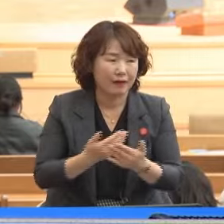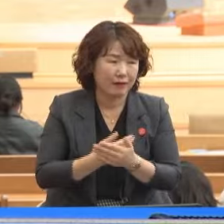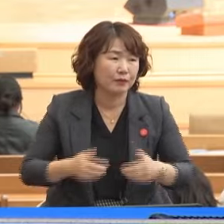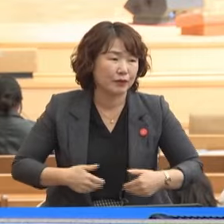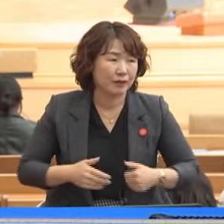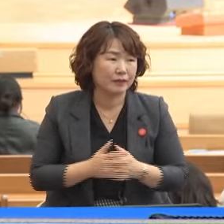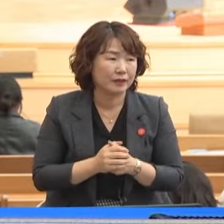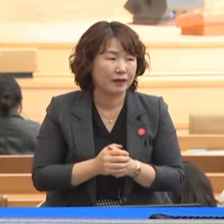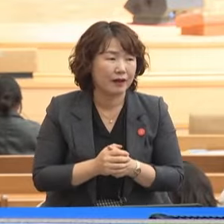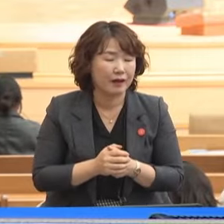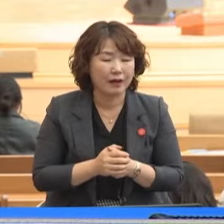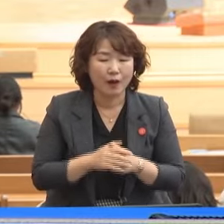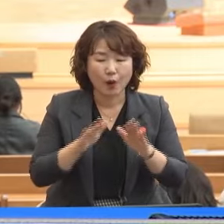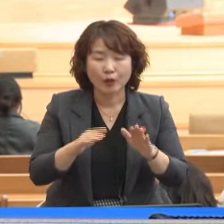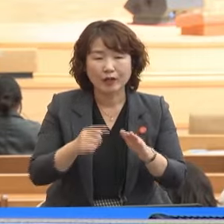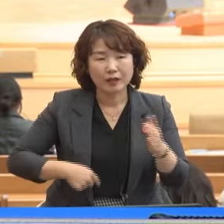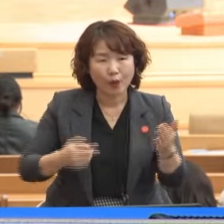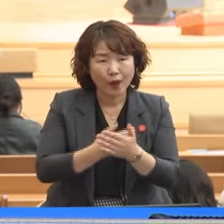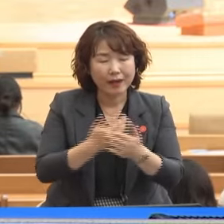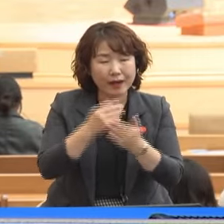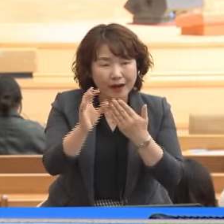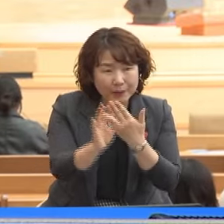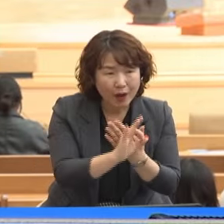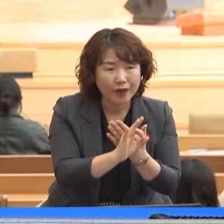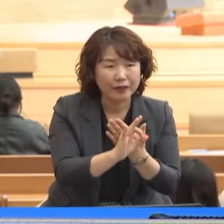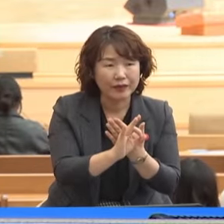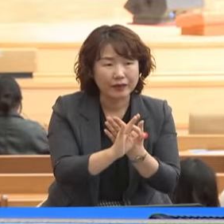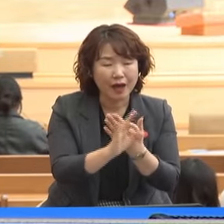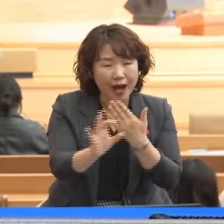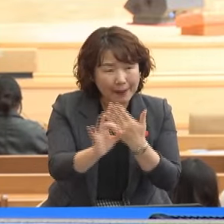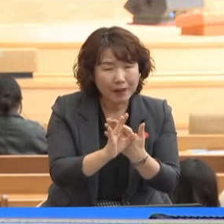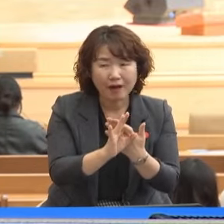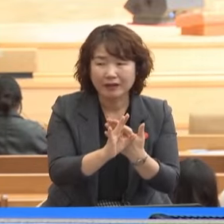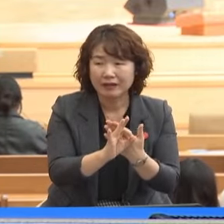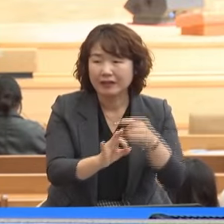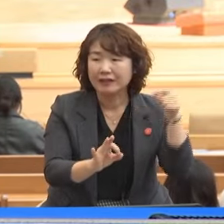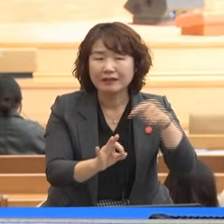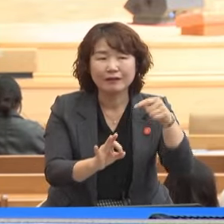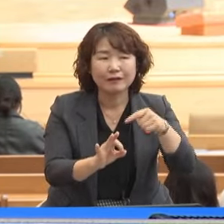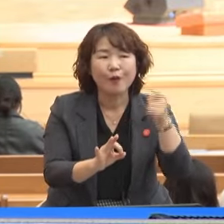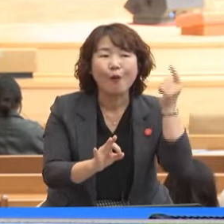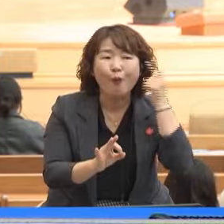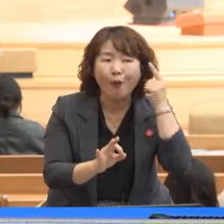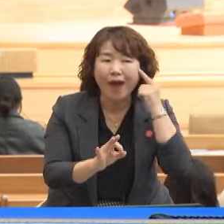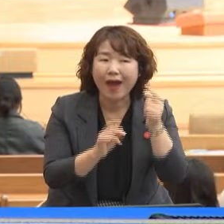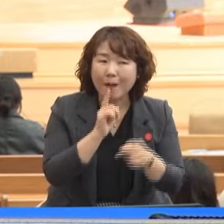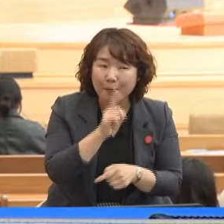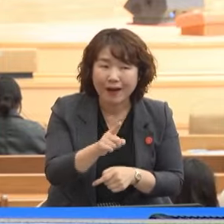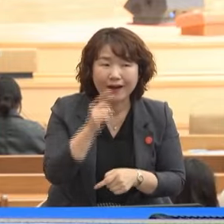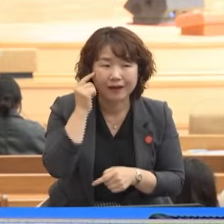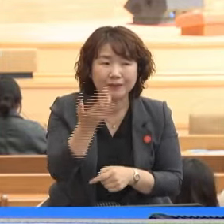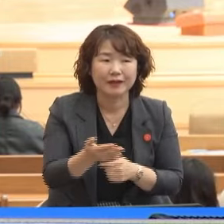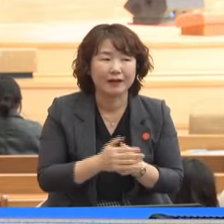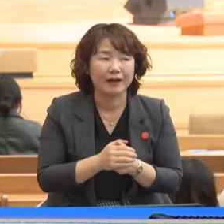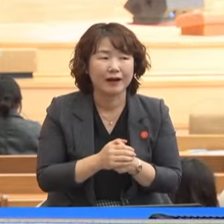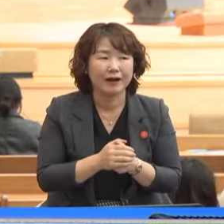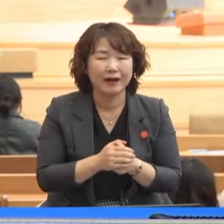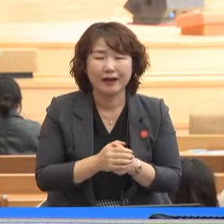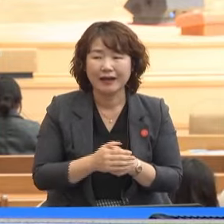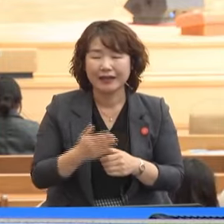회개하면이라는 이 단서 조항, 조건을 왜 걸어놓았을까요? 이 모든